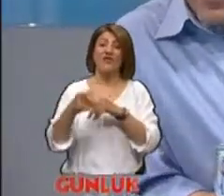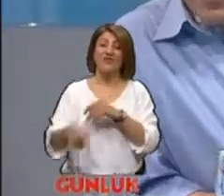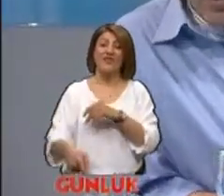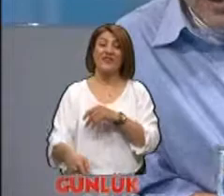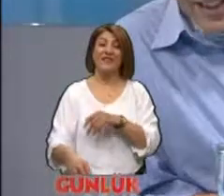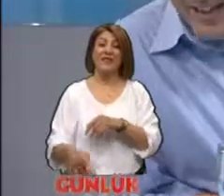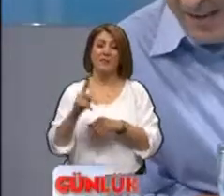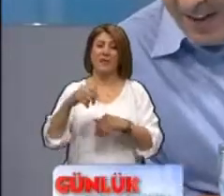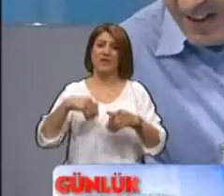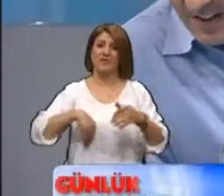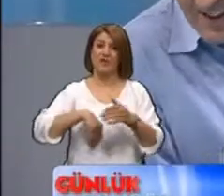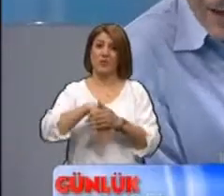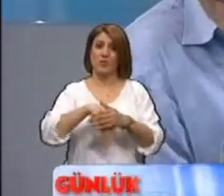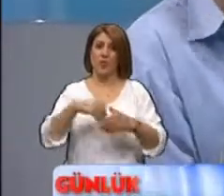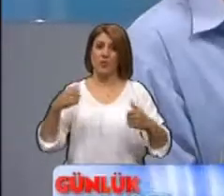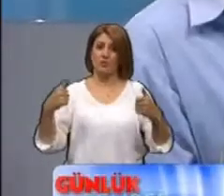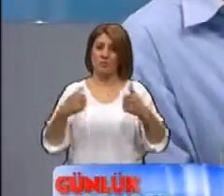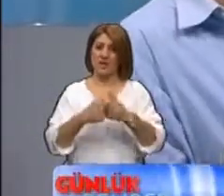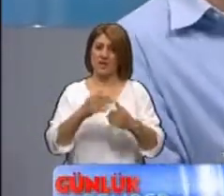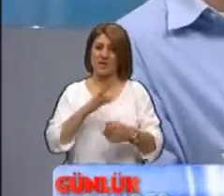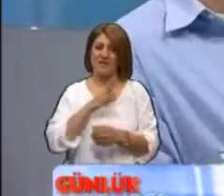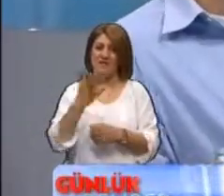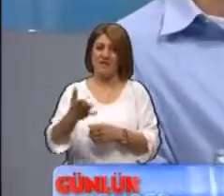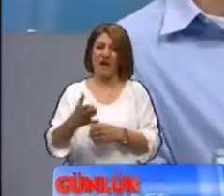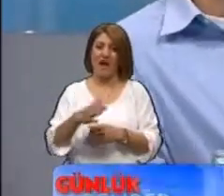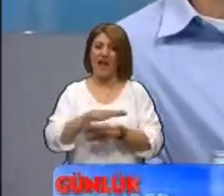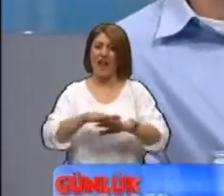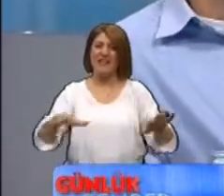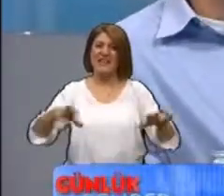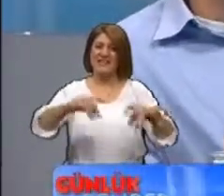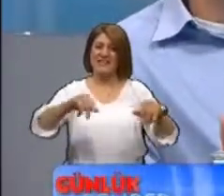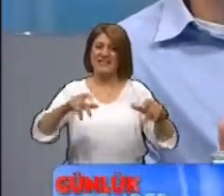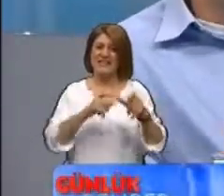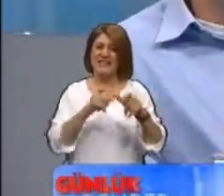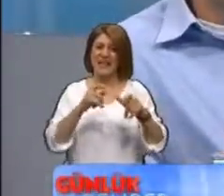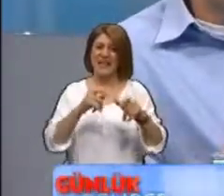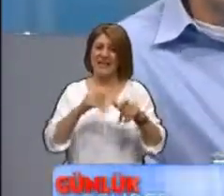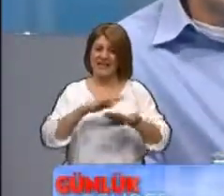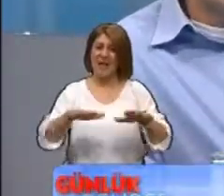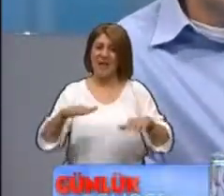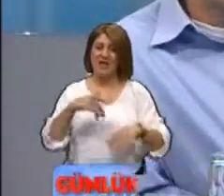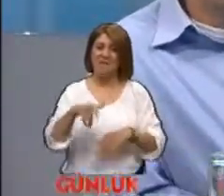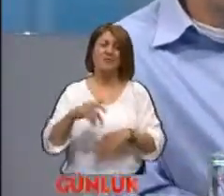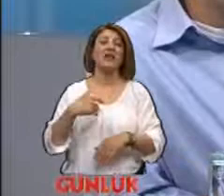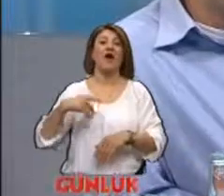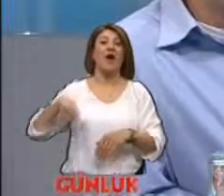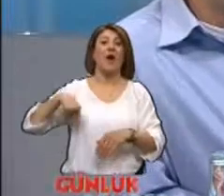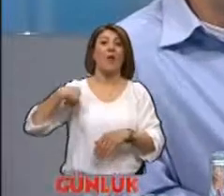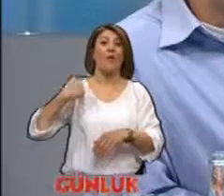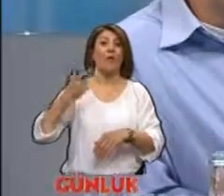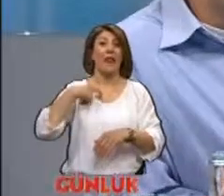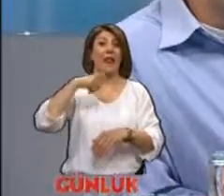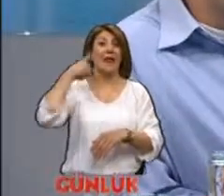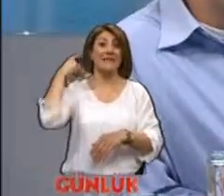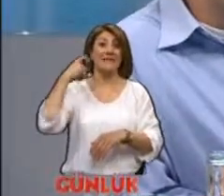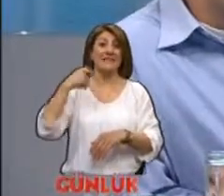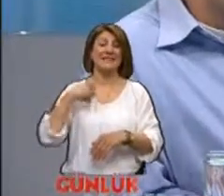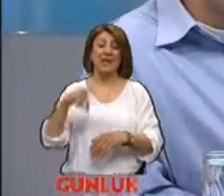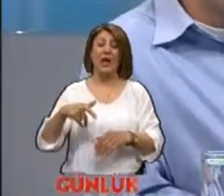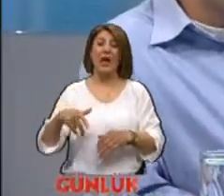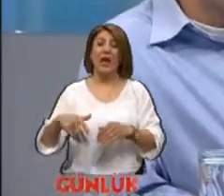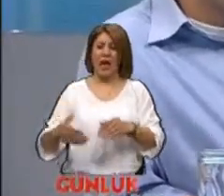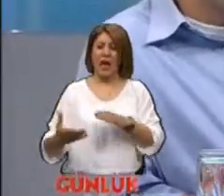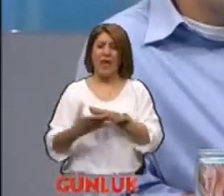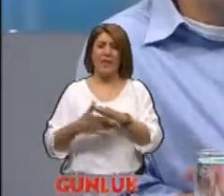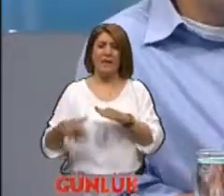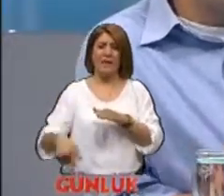bir futbol maçıyla başladı. Halı saha maçı da. Evet. Hani ben stajyer avukatken bir turnuvaya katılmıştım. Ayağımda bağ kırımı